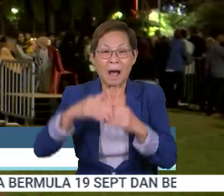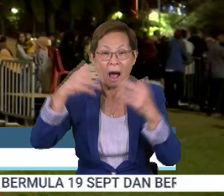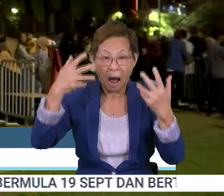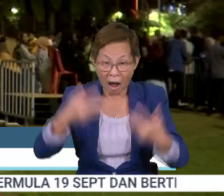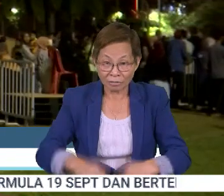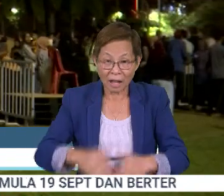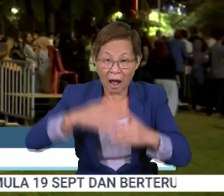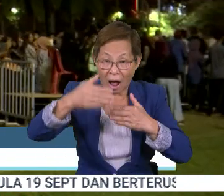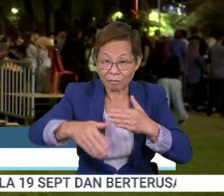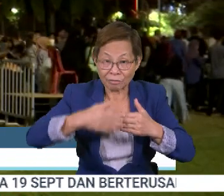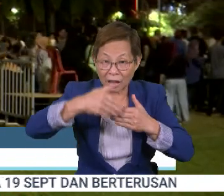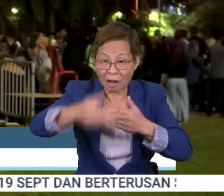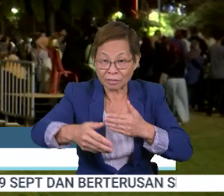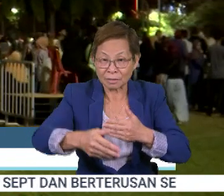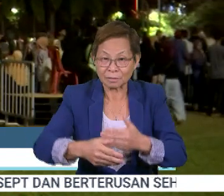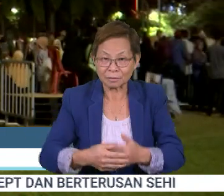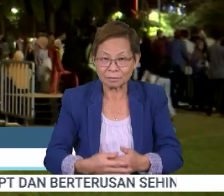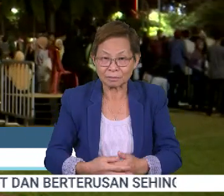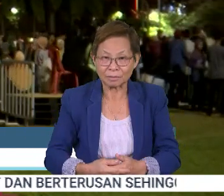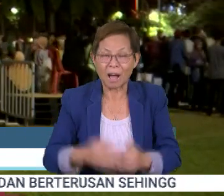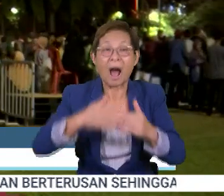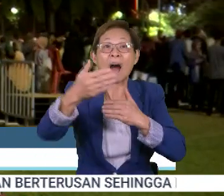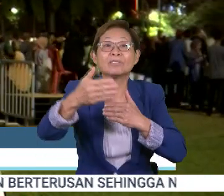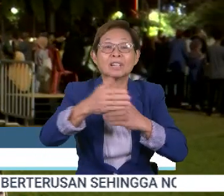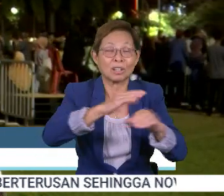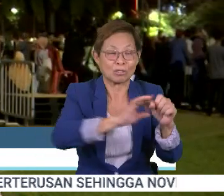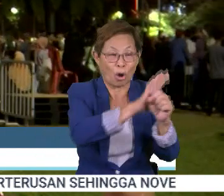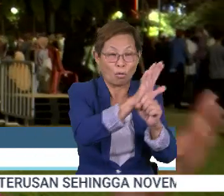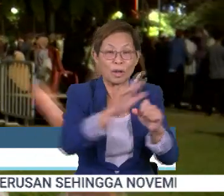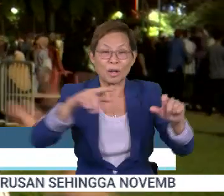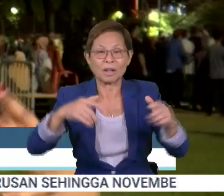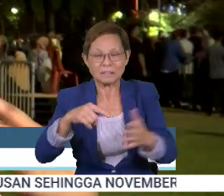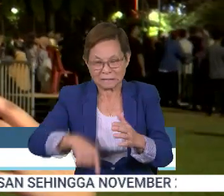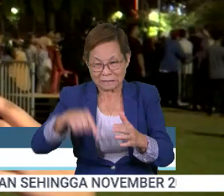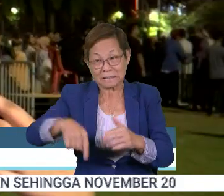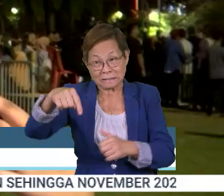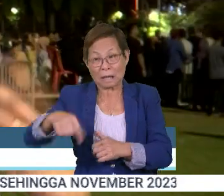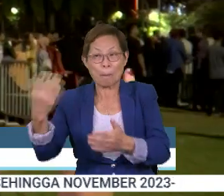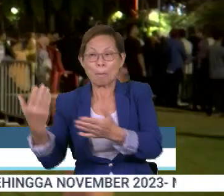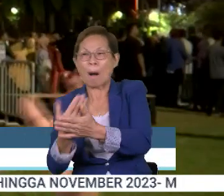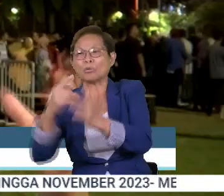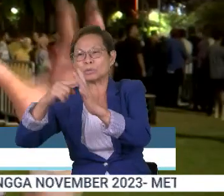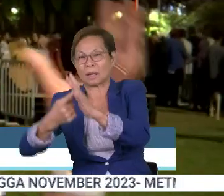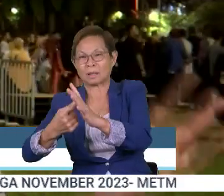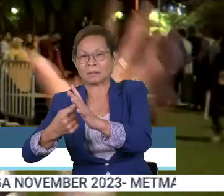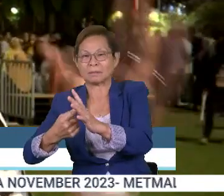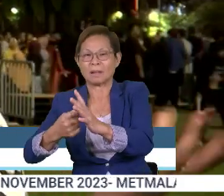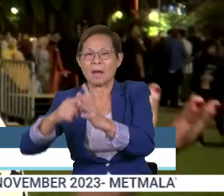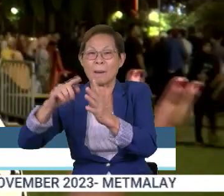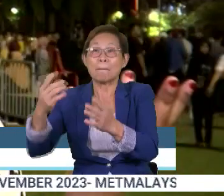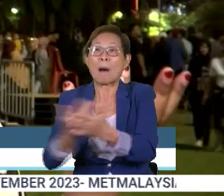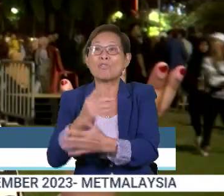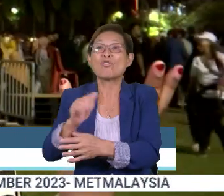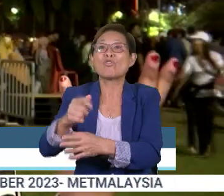After kita apa tu, COVID kan, ni macam baru first lah, macam best. Orang pun tak ramai, tak